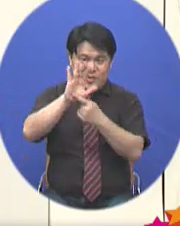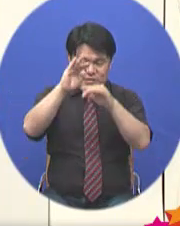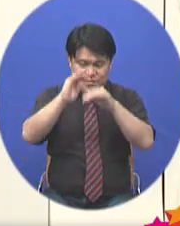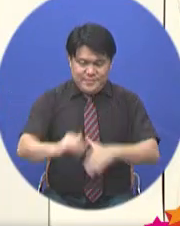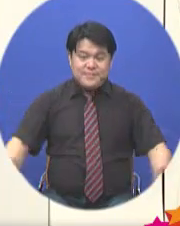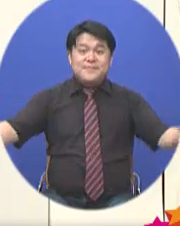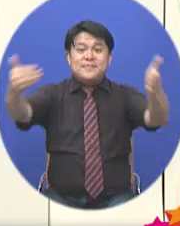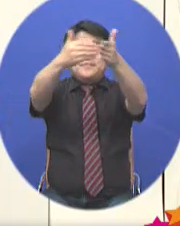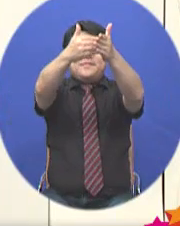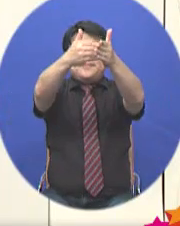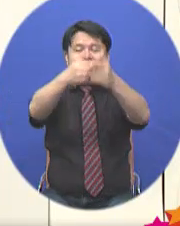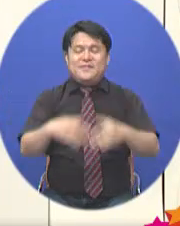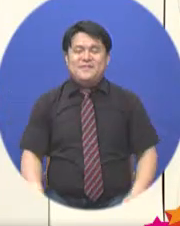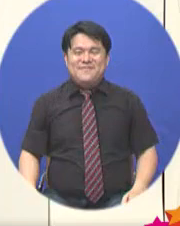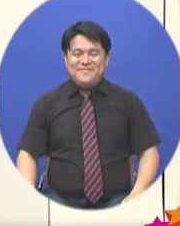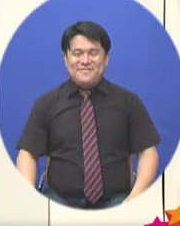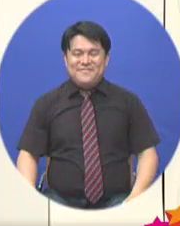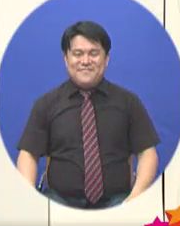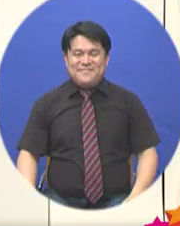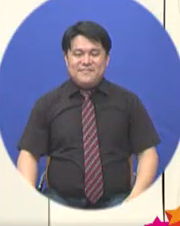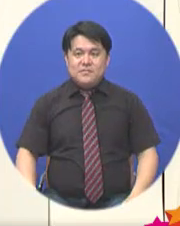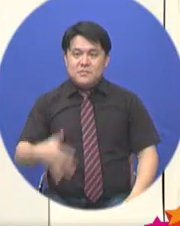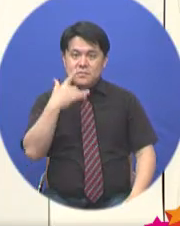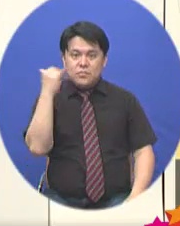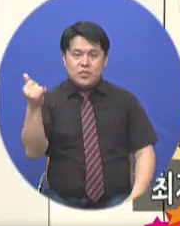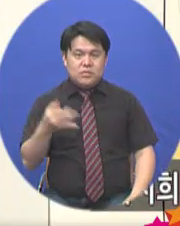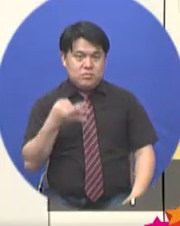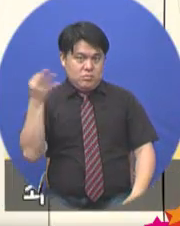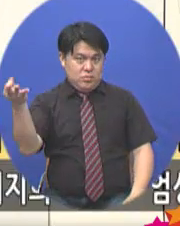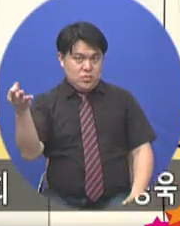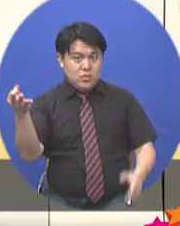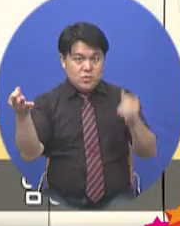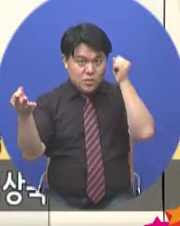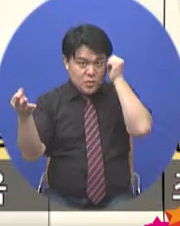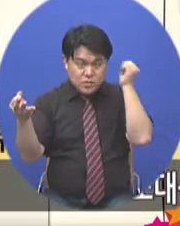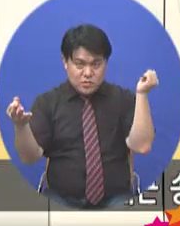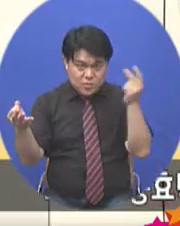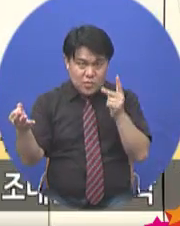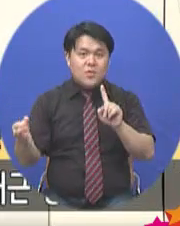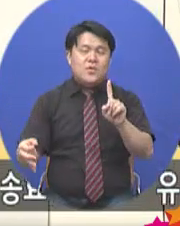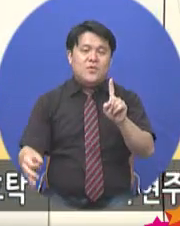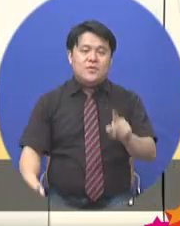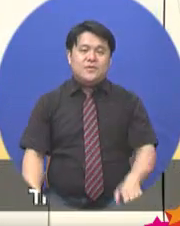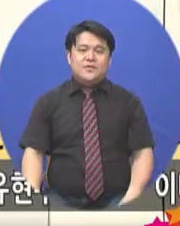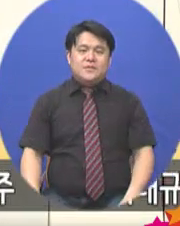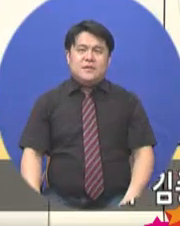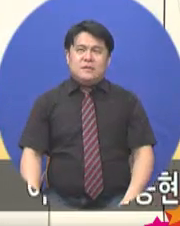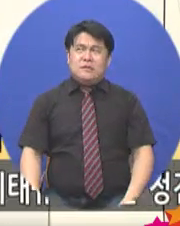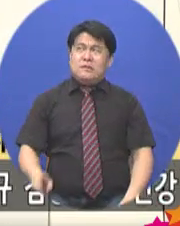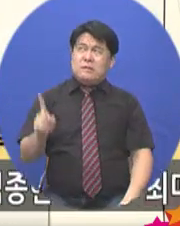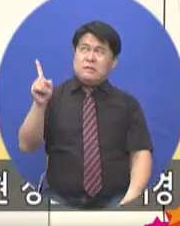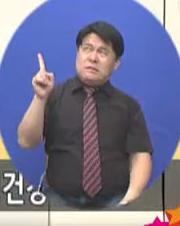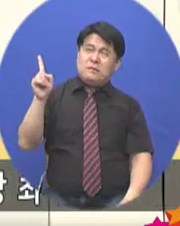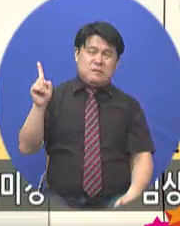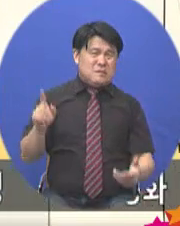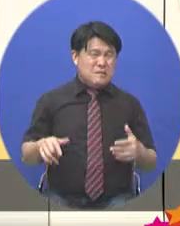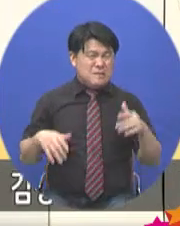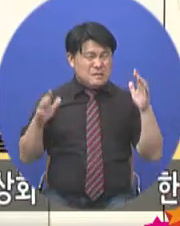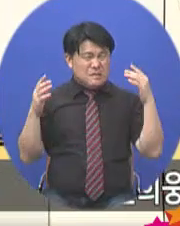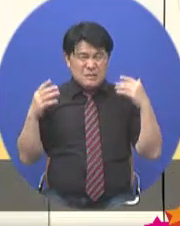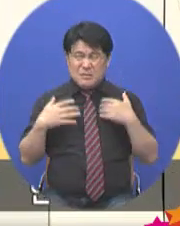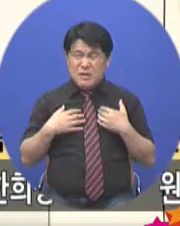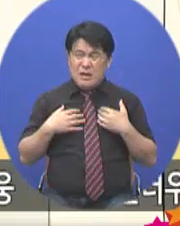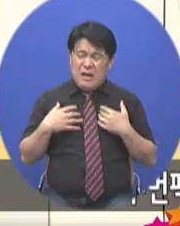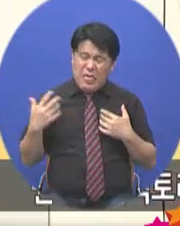선은 여기까지입니다. 네. 아, 부모님께 용돈 드리는 거 잊지 마시고요. 아까 찌뿌둑한 날씨 뭐 맞아.